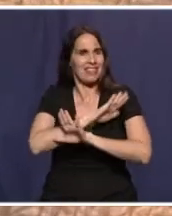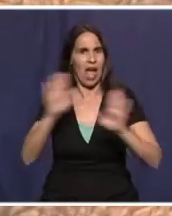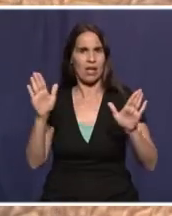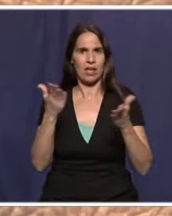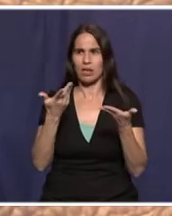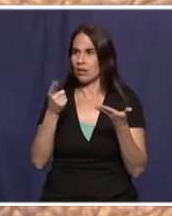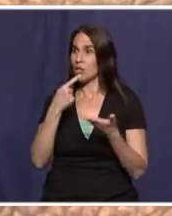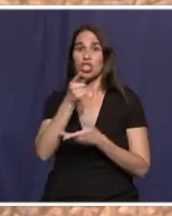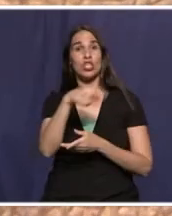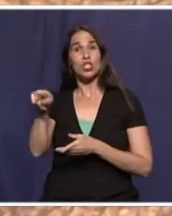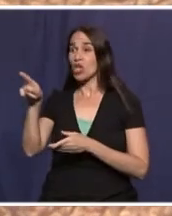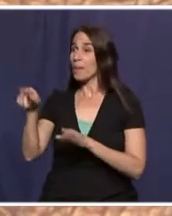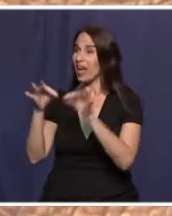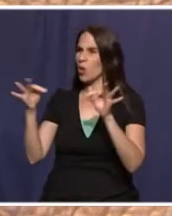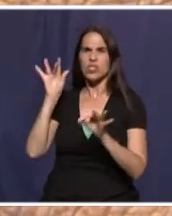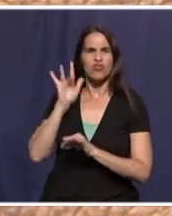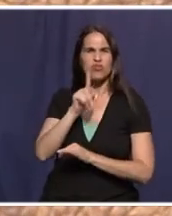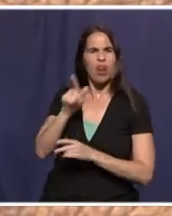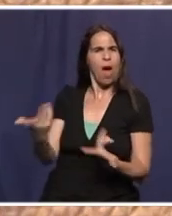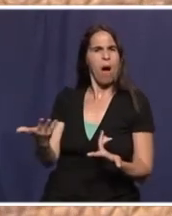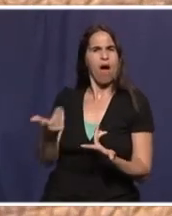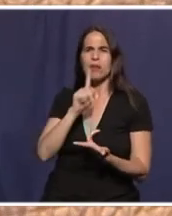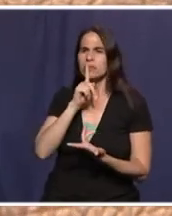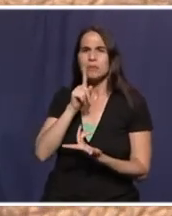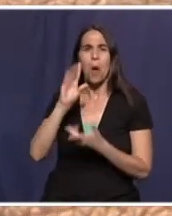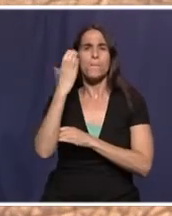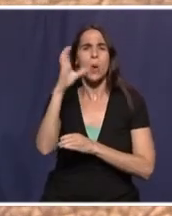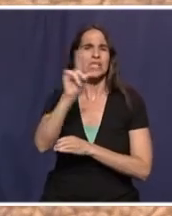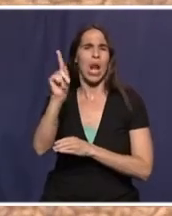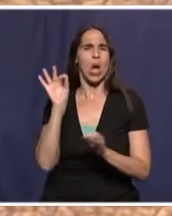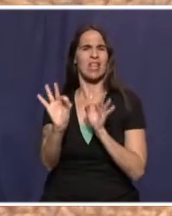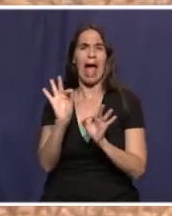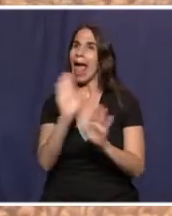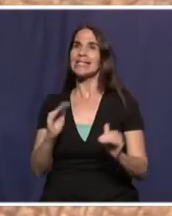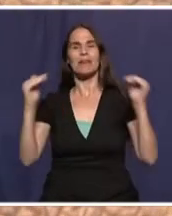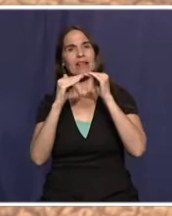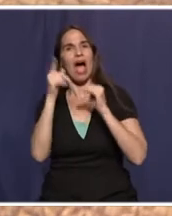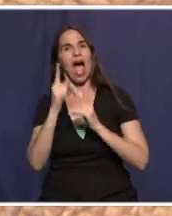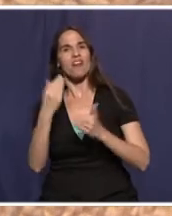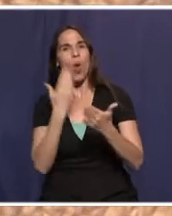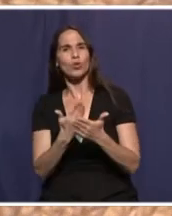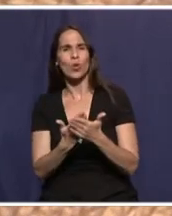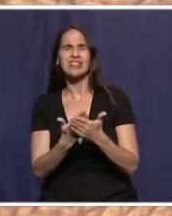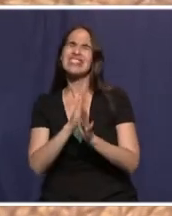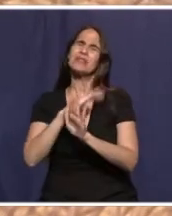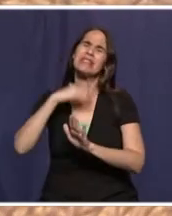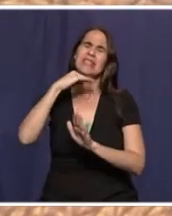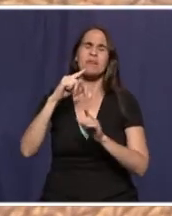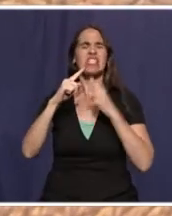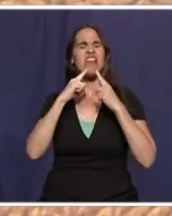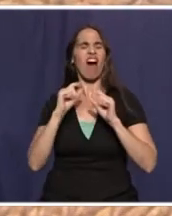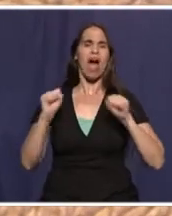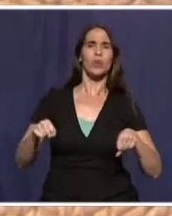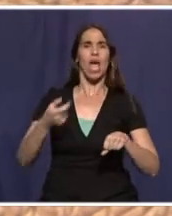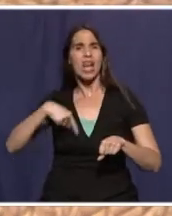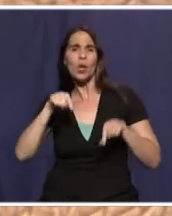התחילו? מדוע שתקתם אל מול ההסתה עד כה? פוסטים אינם הסתה, אין סימטריה, אתם מוכרחים להודות. מספיק עם השיח האדנותי, אנחנו